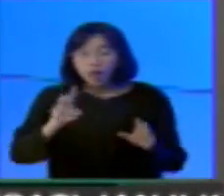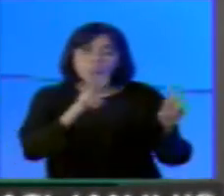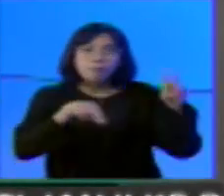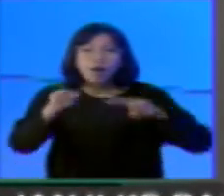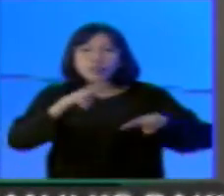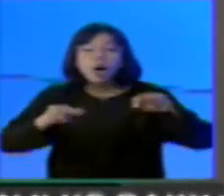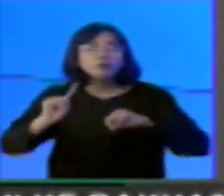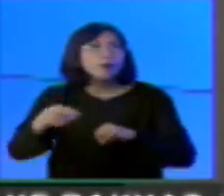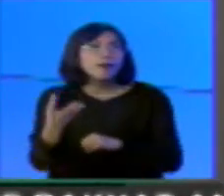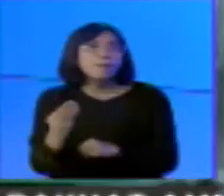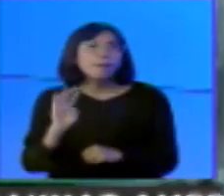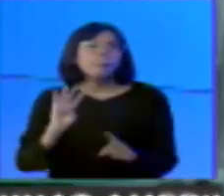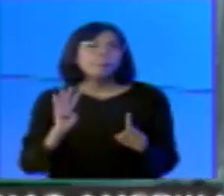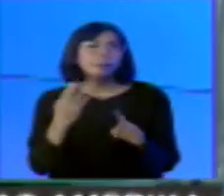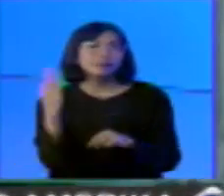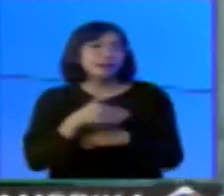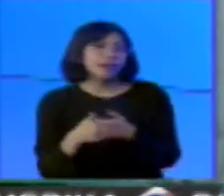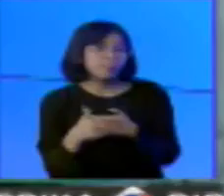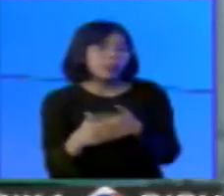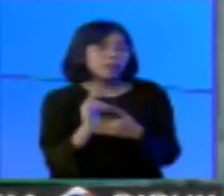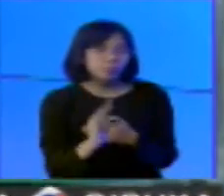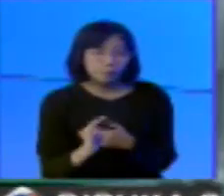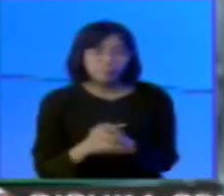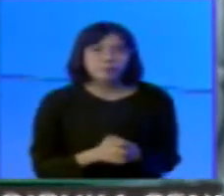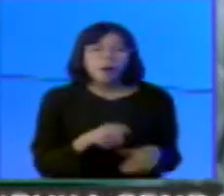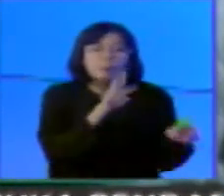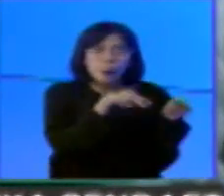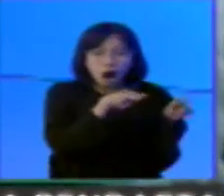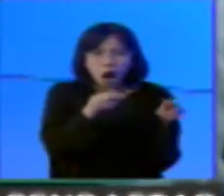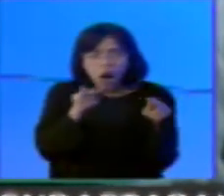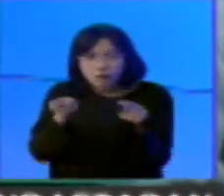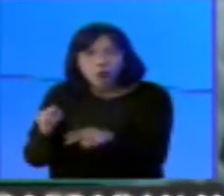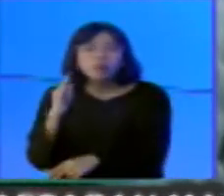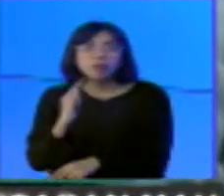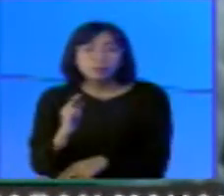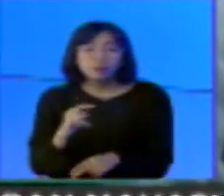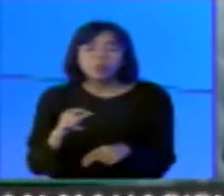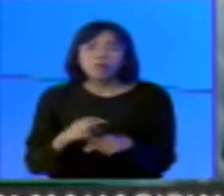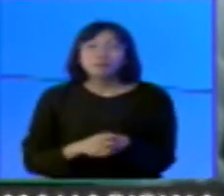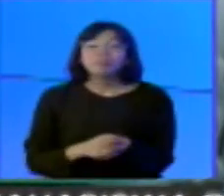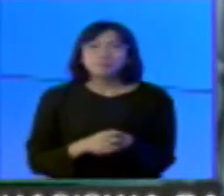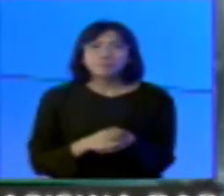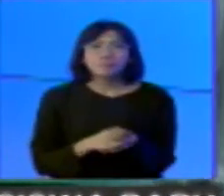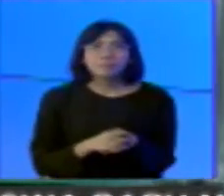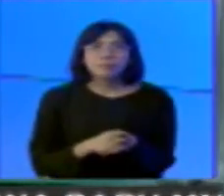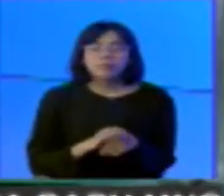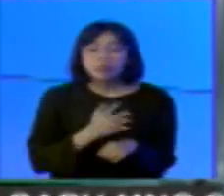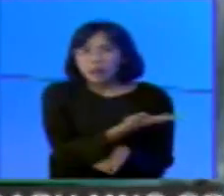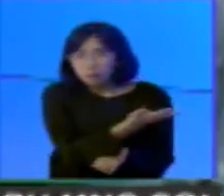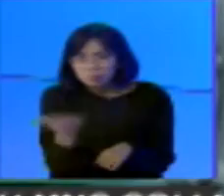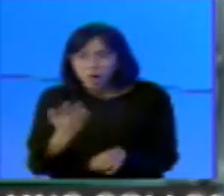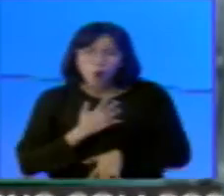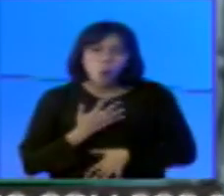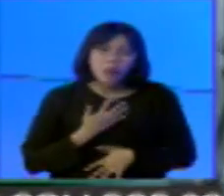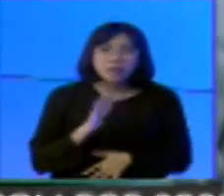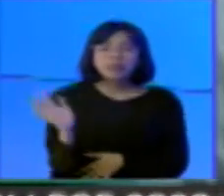depan. Tetap kita pantau selama 14 hari setelah kedatangan ini. Jadi jangan khawatir karena